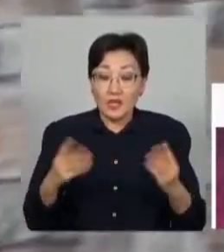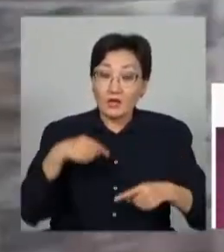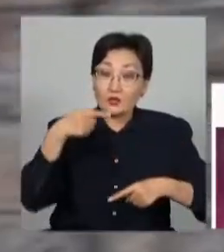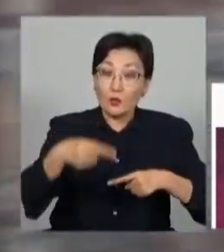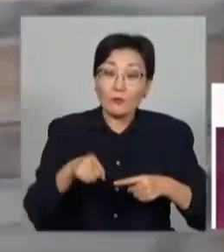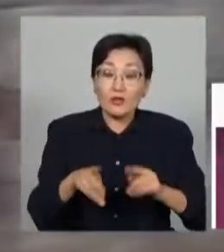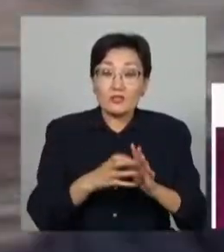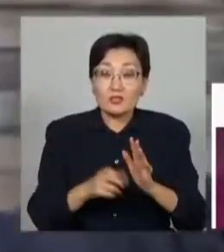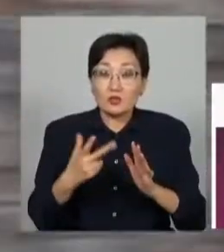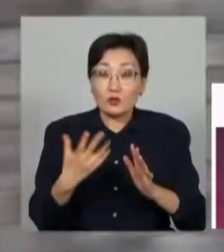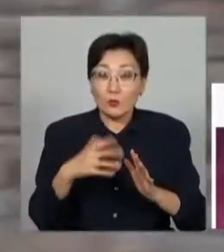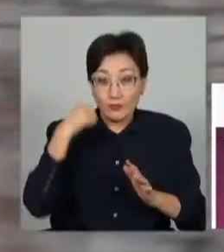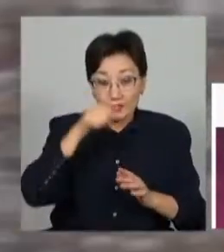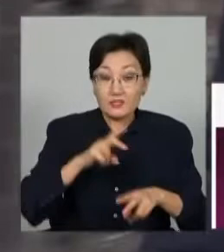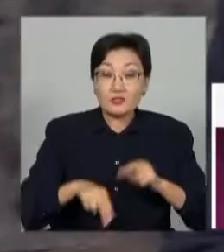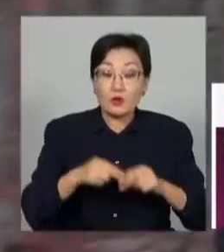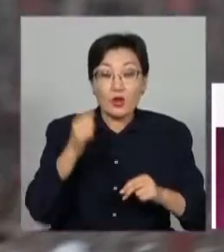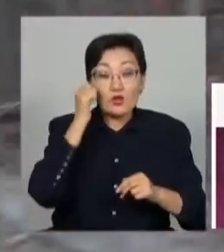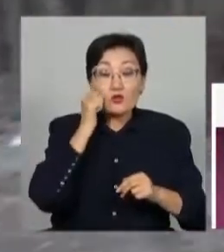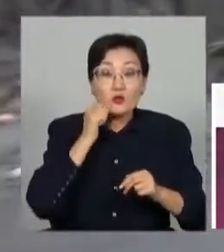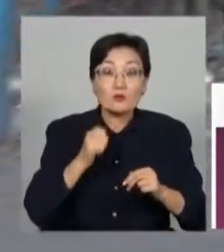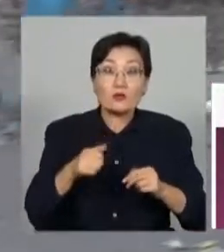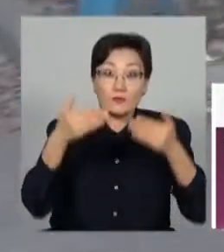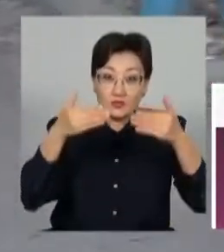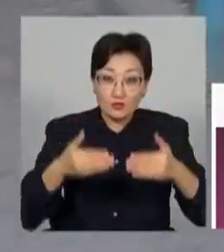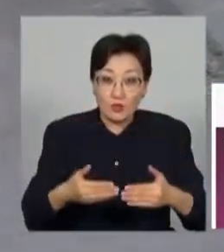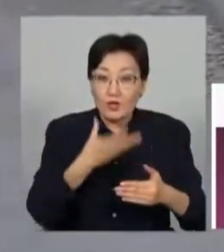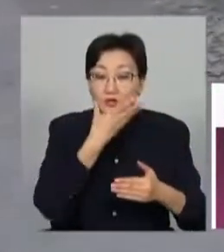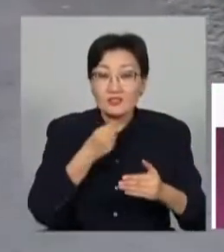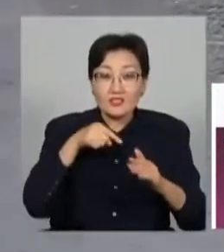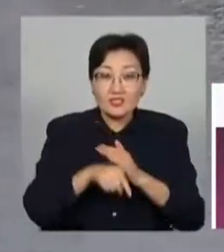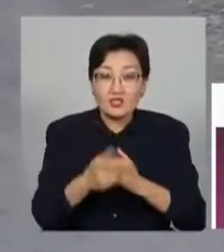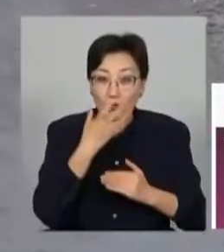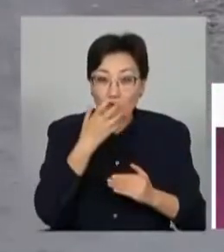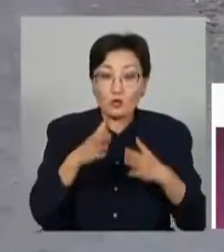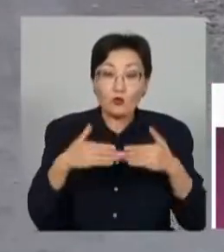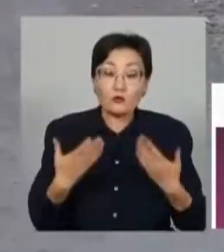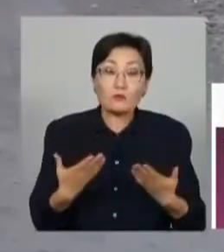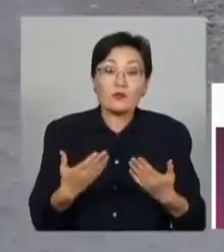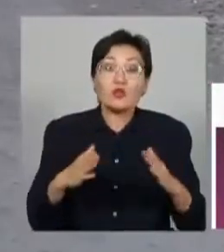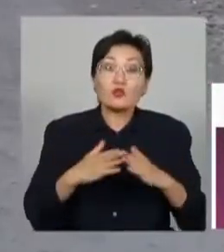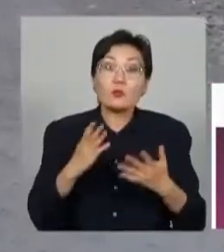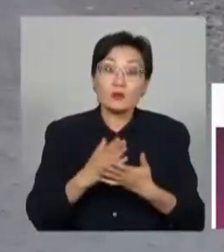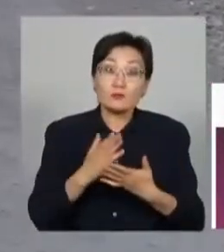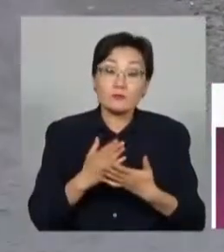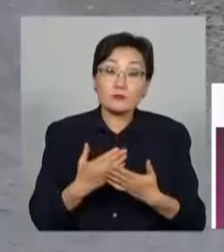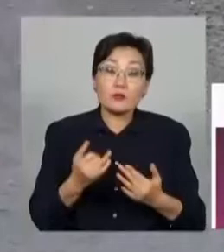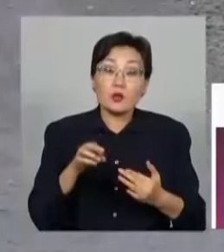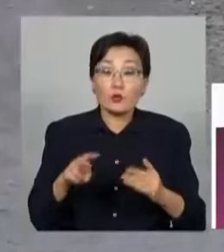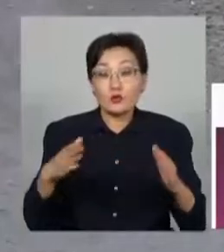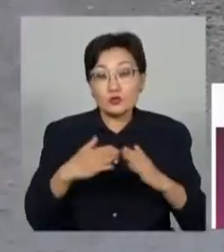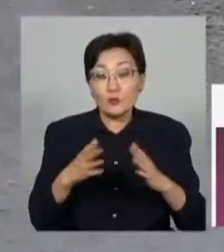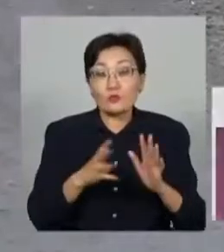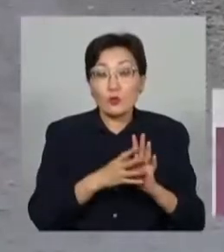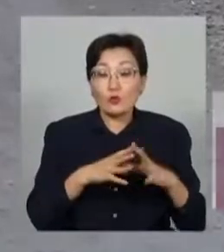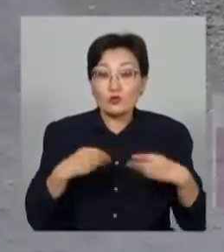жағында 1935 жылы салынған тозығы жеткен, сыртында не сұлуы, ішінде жеткілікті жылуы жоқ үй тұр. Ал ол үйде